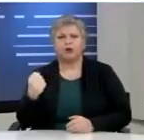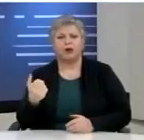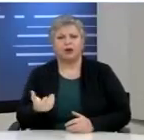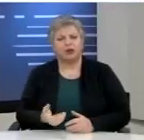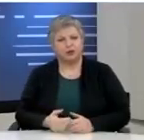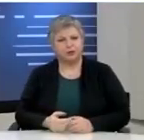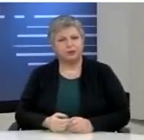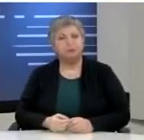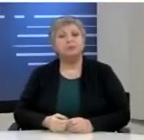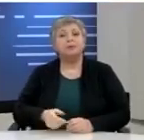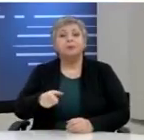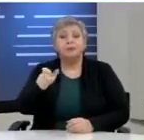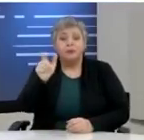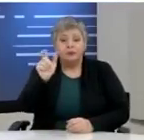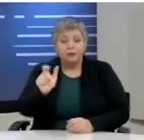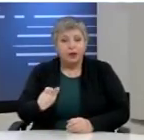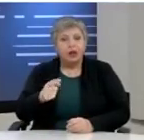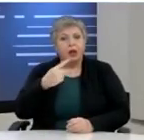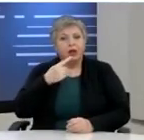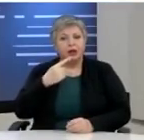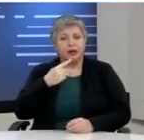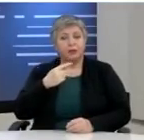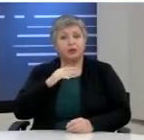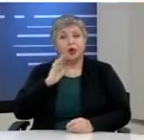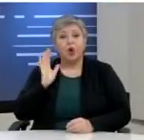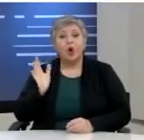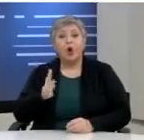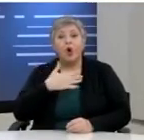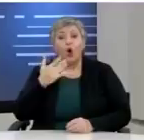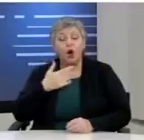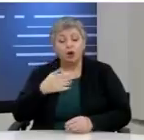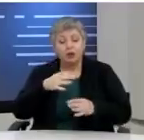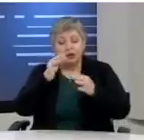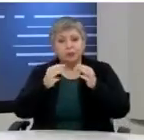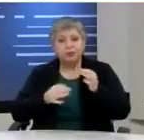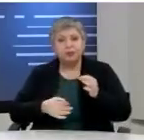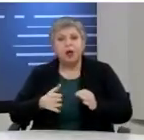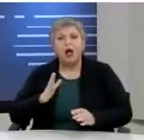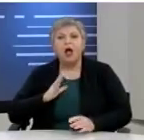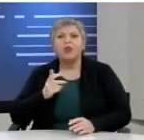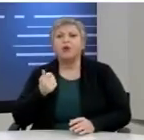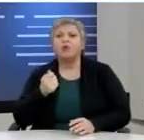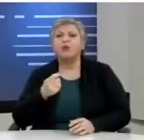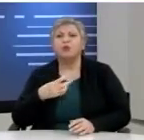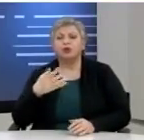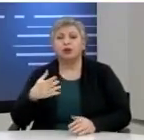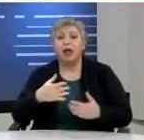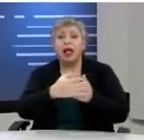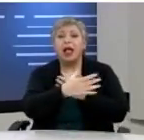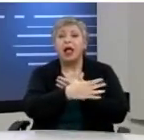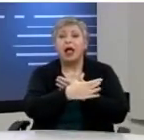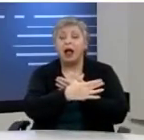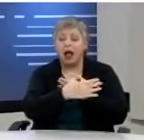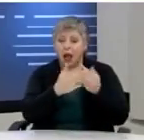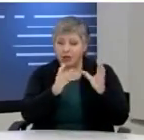σας όταν κάνατε ανάλυση του πληθυσμού της γειτονικής χώρας σε Αλβανούς και